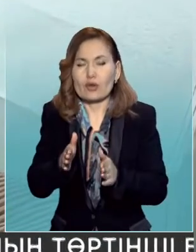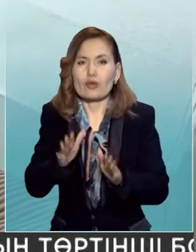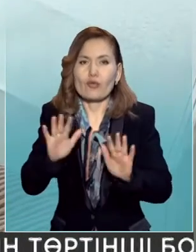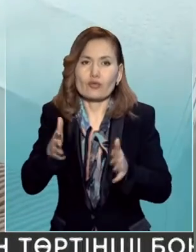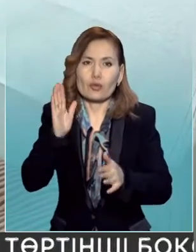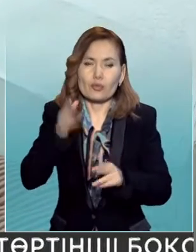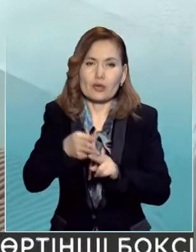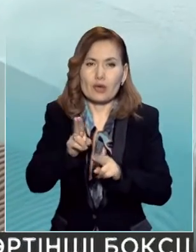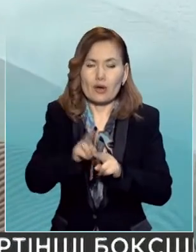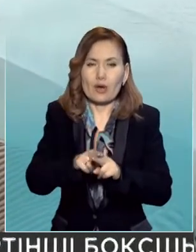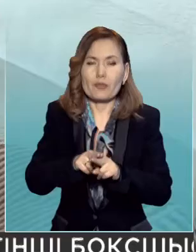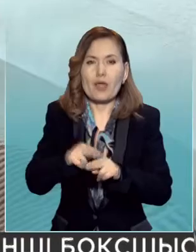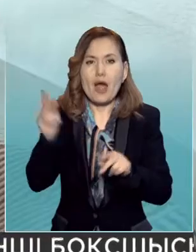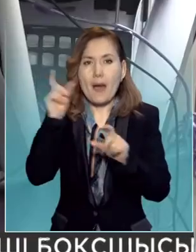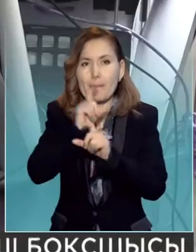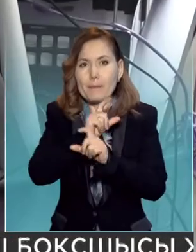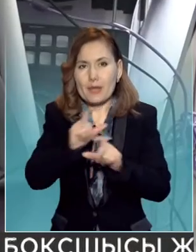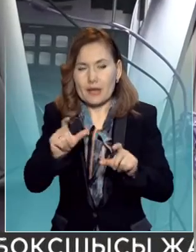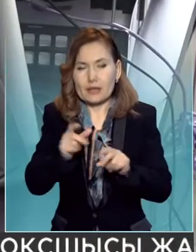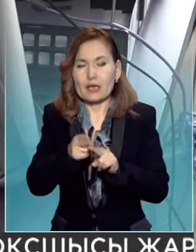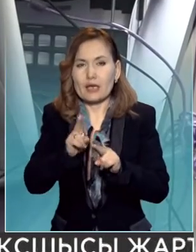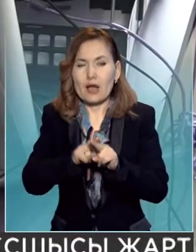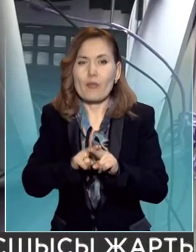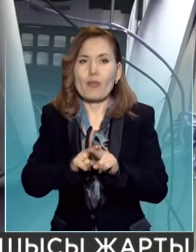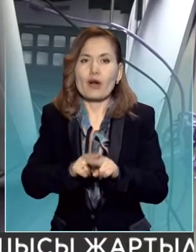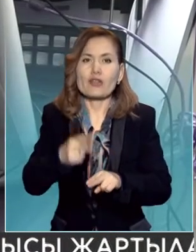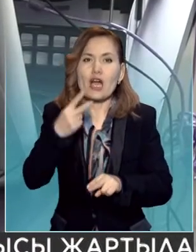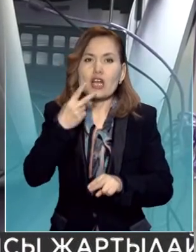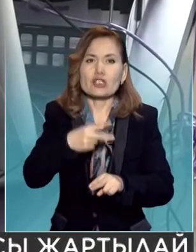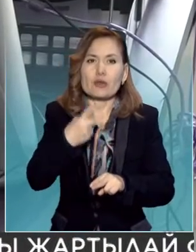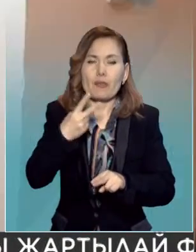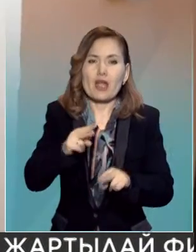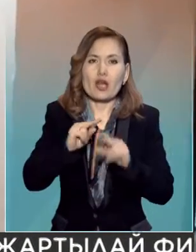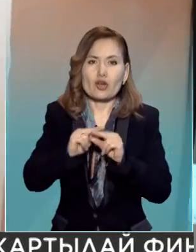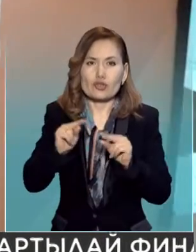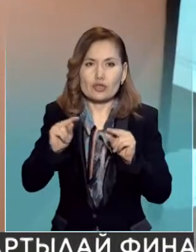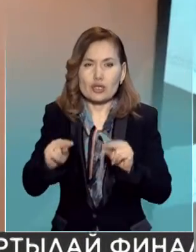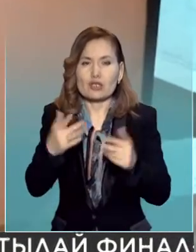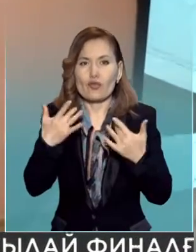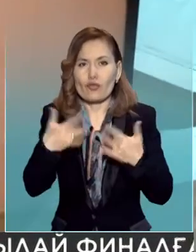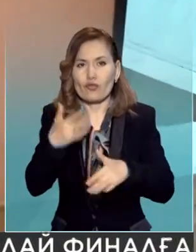білім инновация қоры мектептегі таңдаулы деген үздік 22 ұстазды алып кететінін